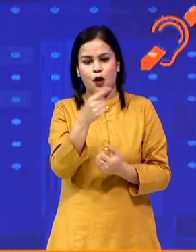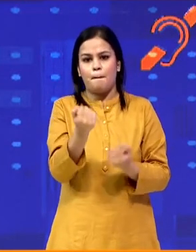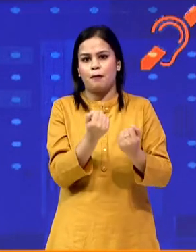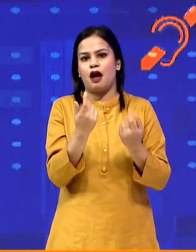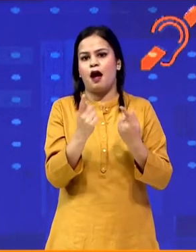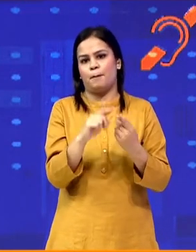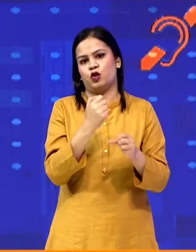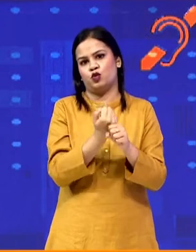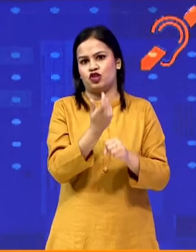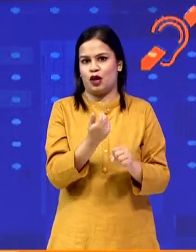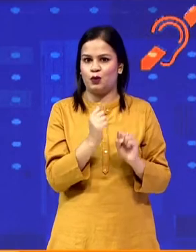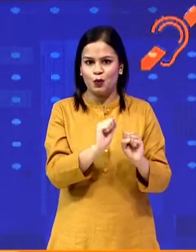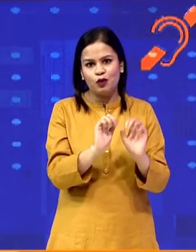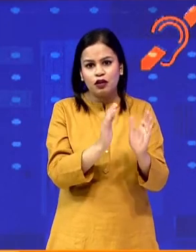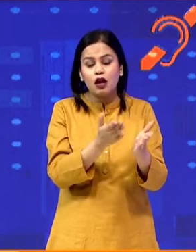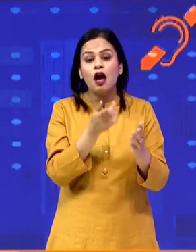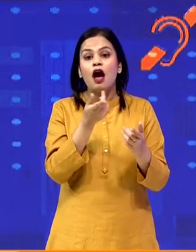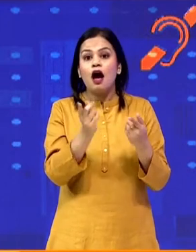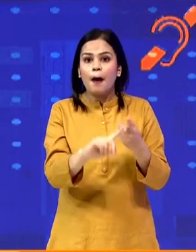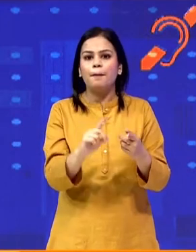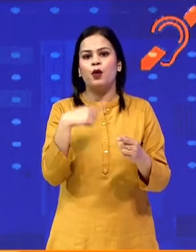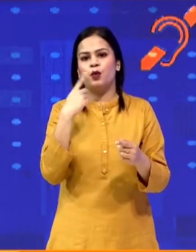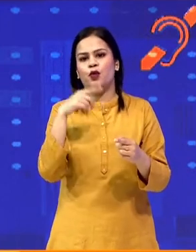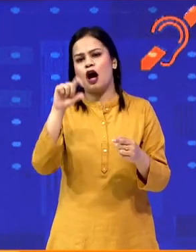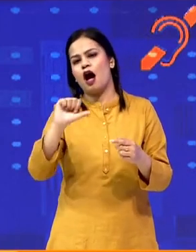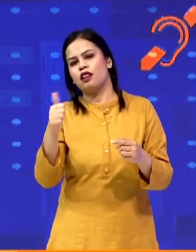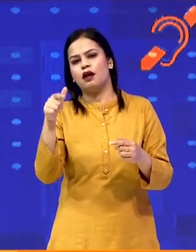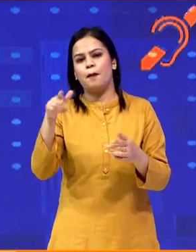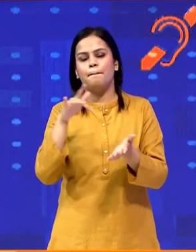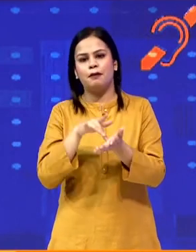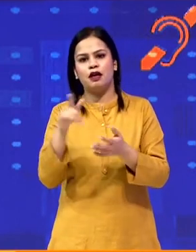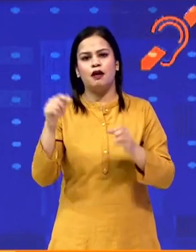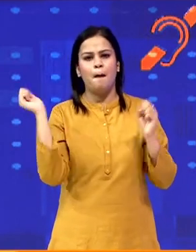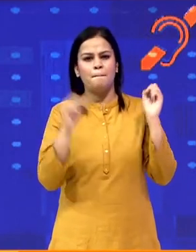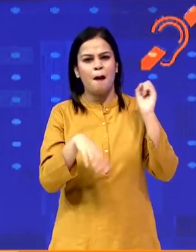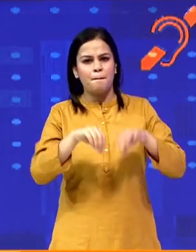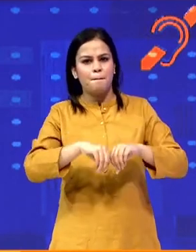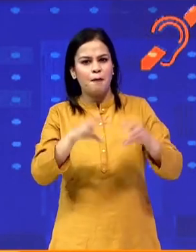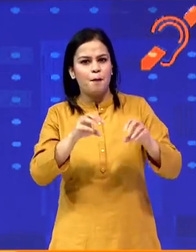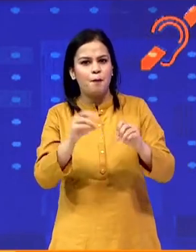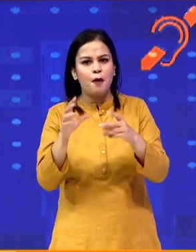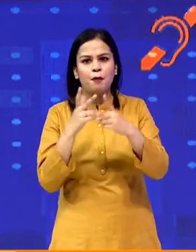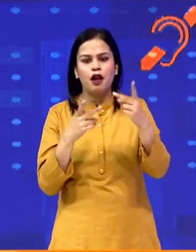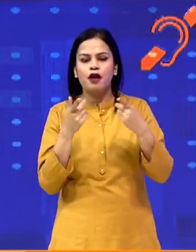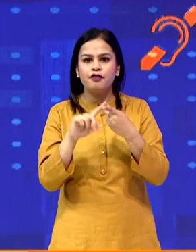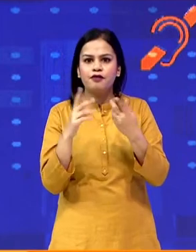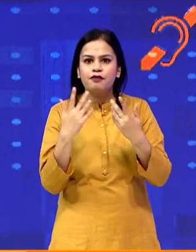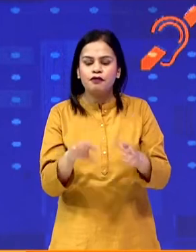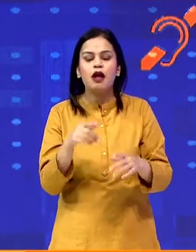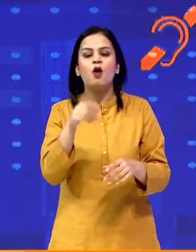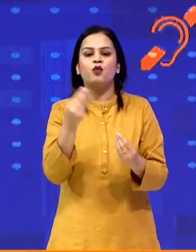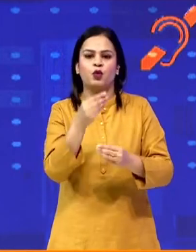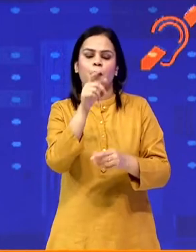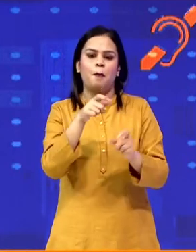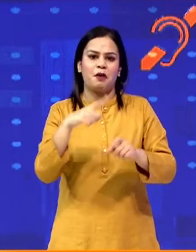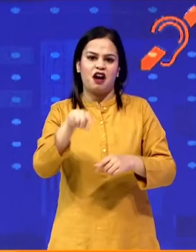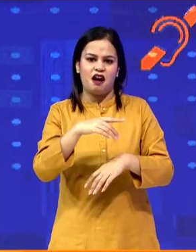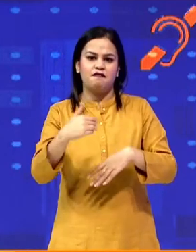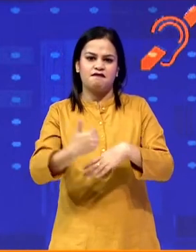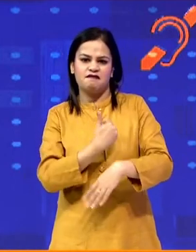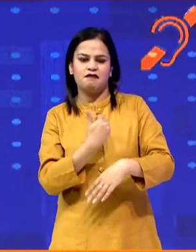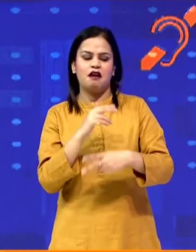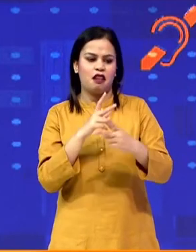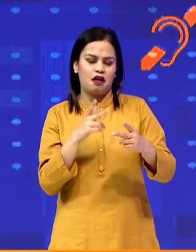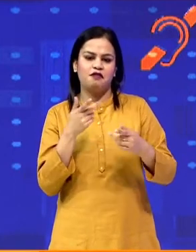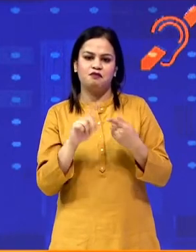और उसे पर हमला हो गया गार्डन से और कुछ लोग मा गए और कुछ लोग जख्मी है तुम मेरे पास